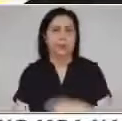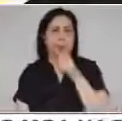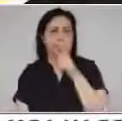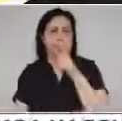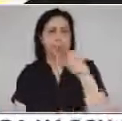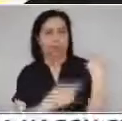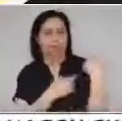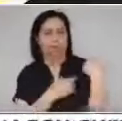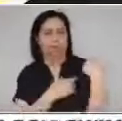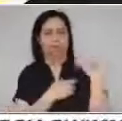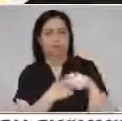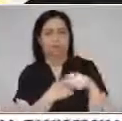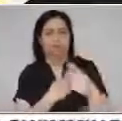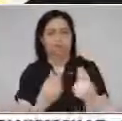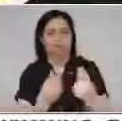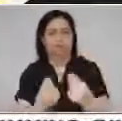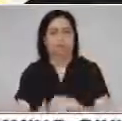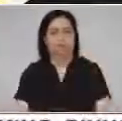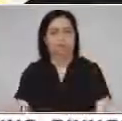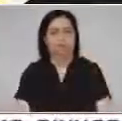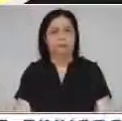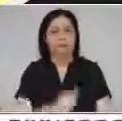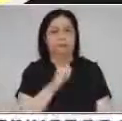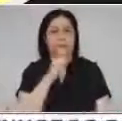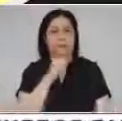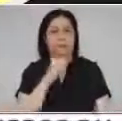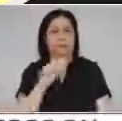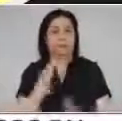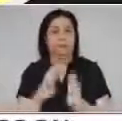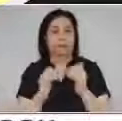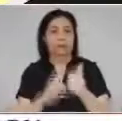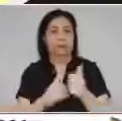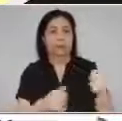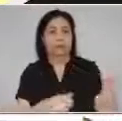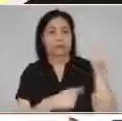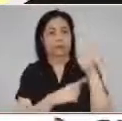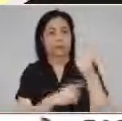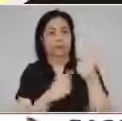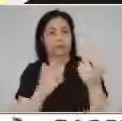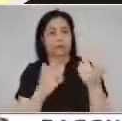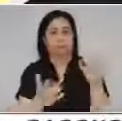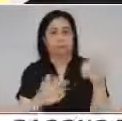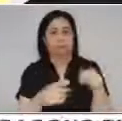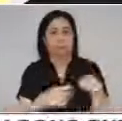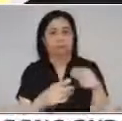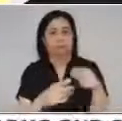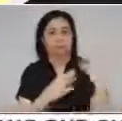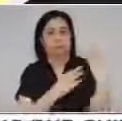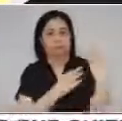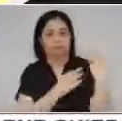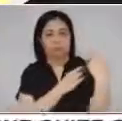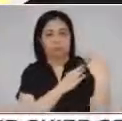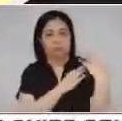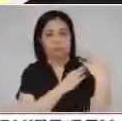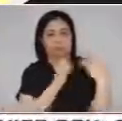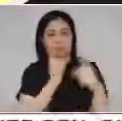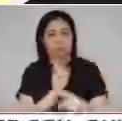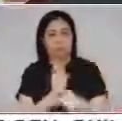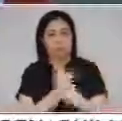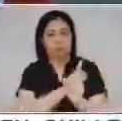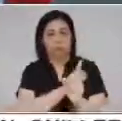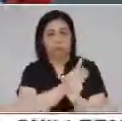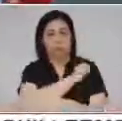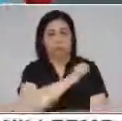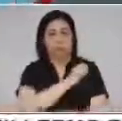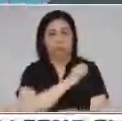Actually, yan ay pinangunahan na ng ating opisina ng ating mayor ng lungsod ng